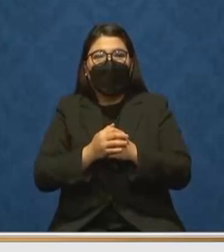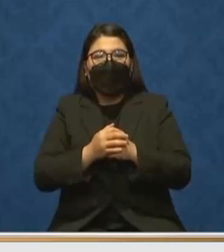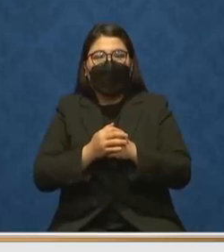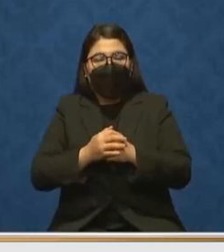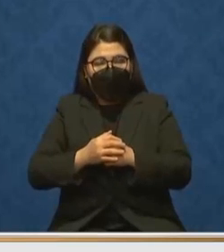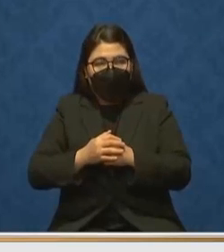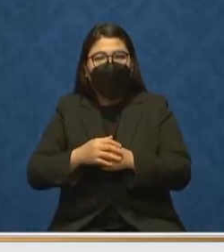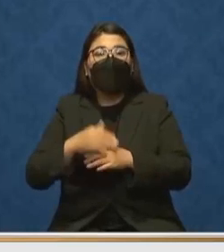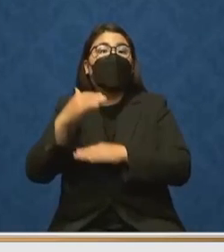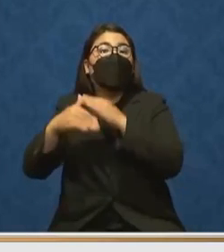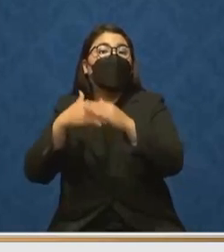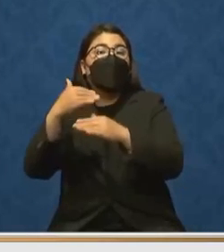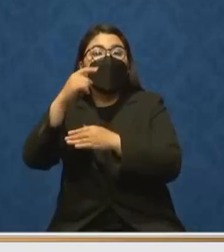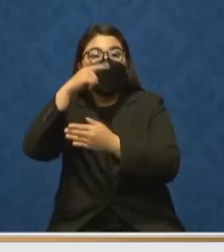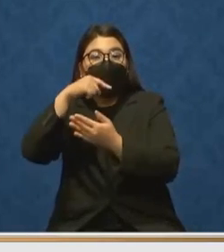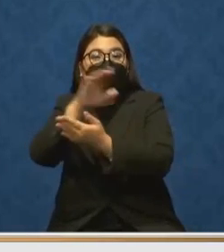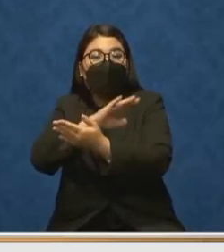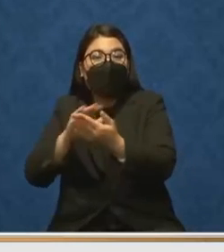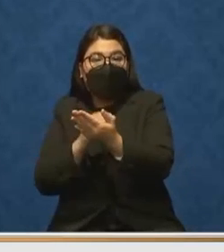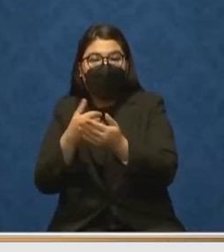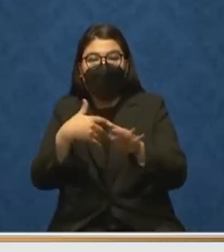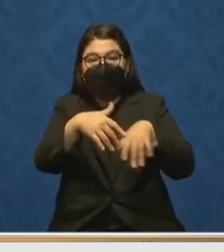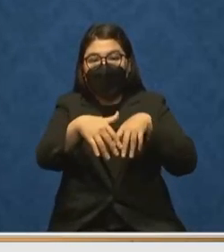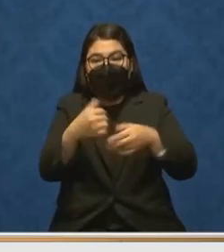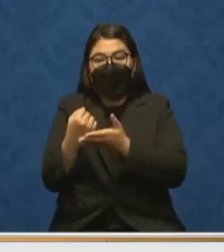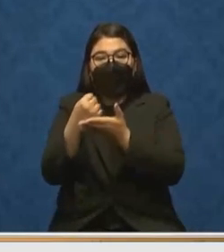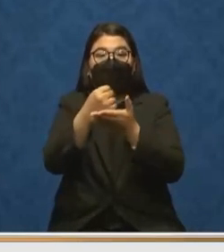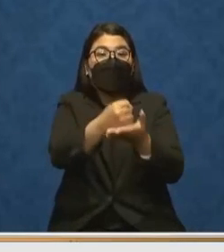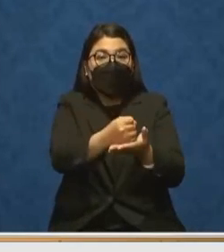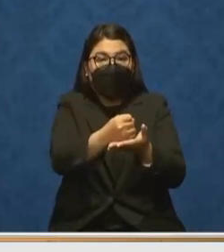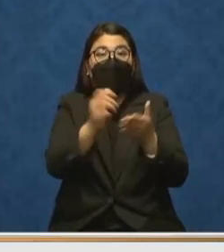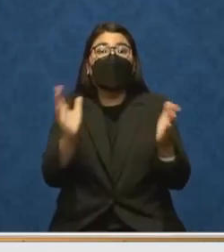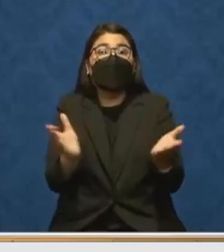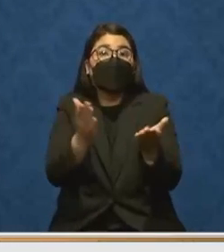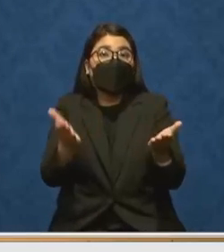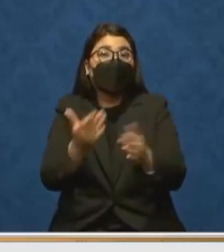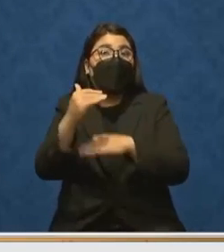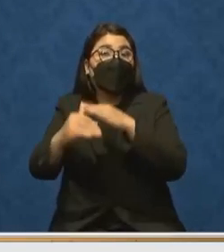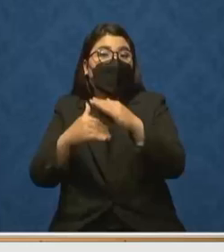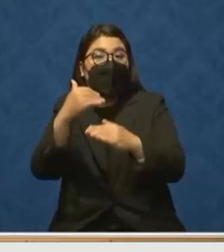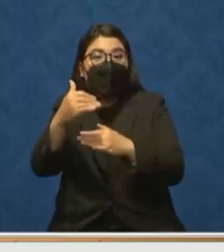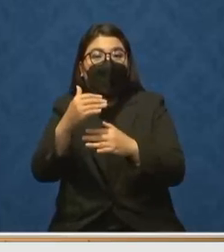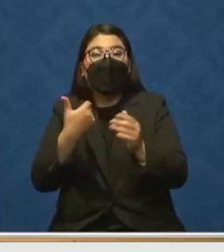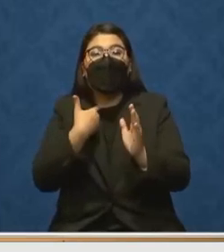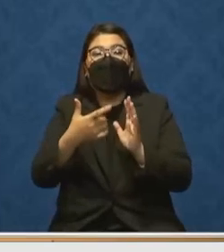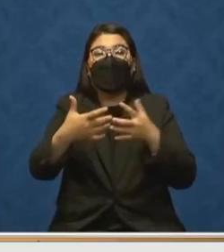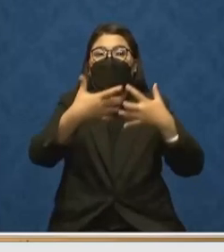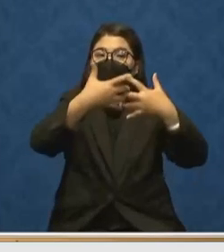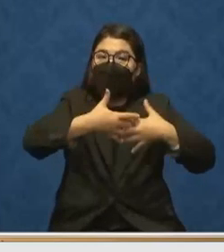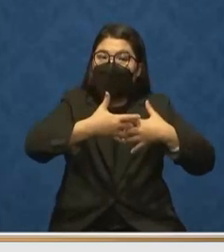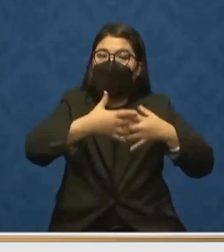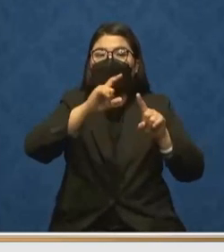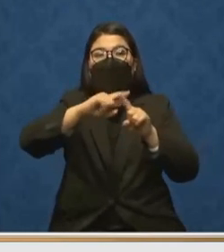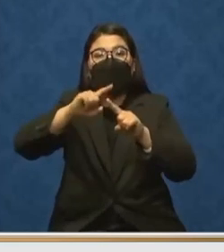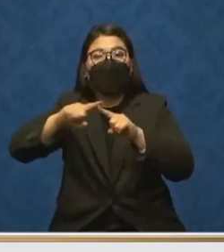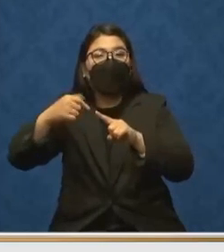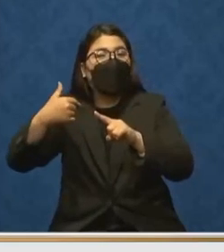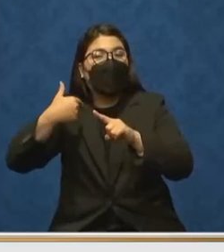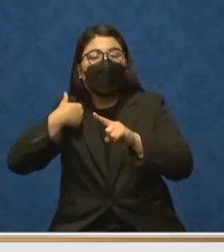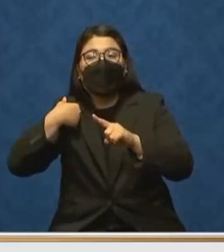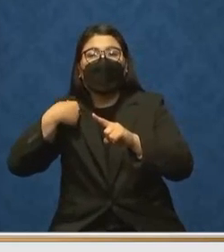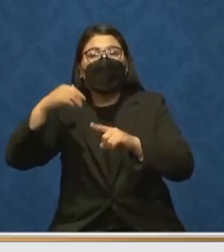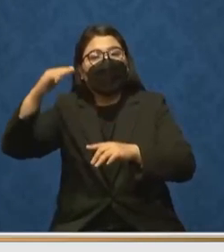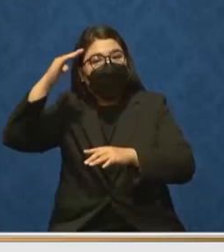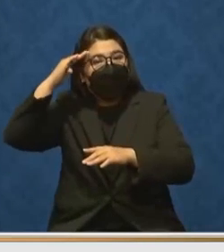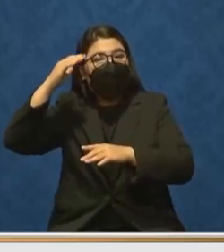ด้านการพัฒนาประเทศและการช่วยเหลือประชาชนส่งเสริมและพัฒนาอุตสาหกรรมป้องกันประเทศและพลังงานทหารส่ง